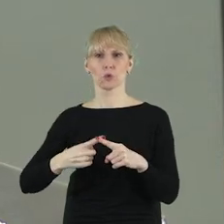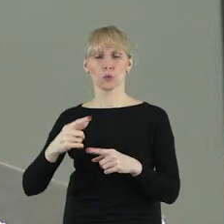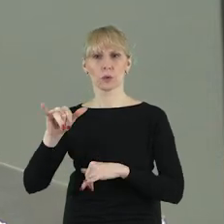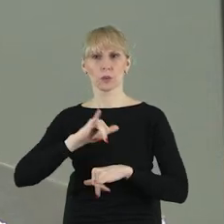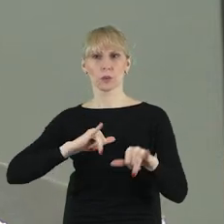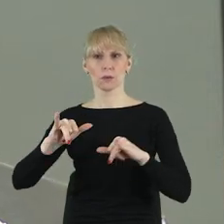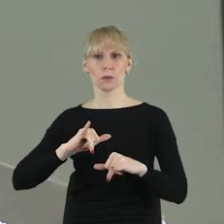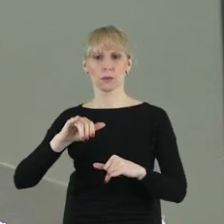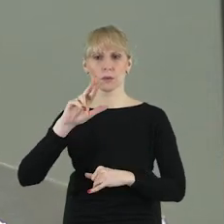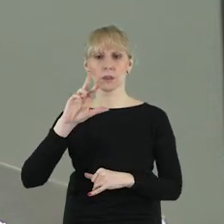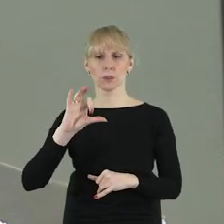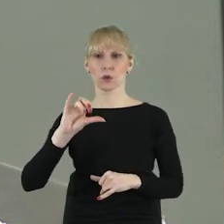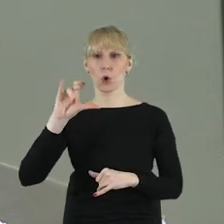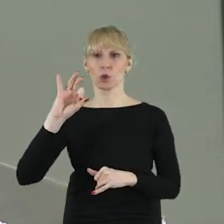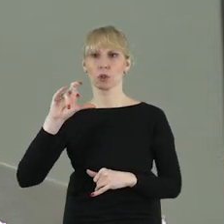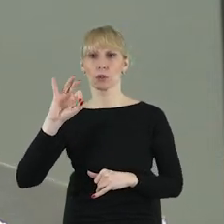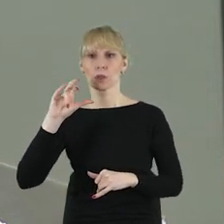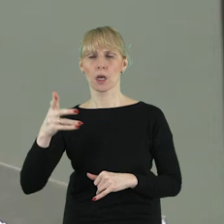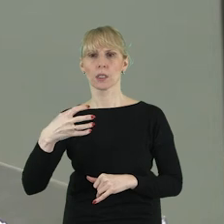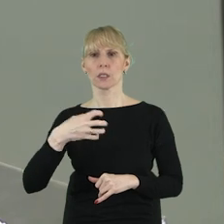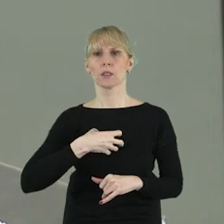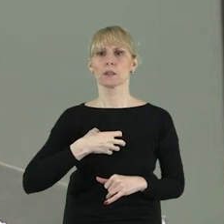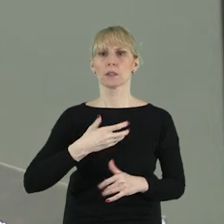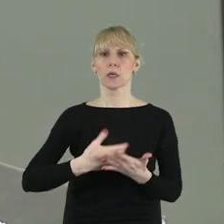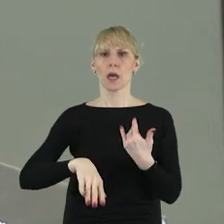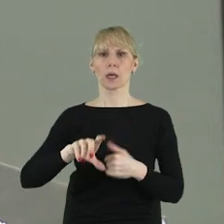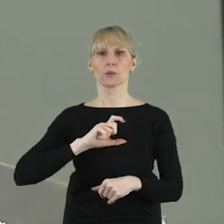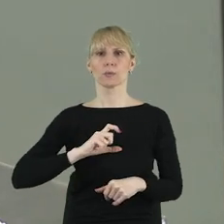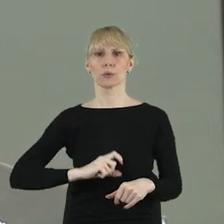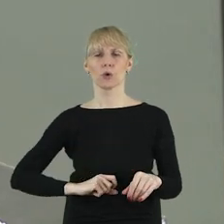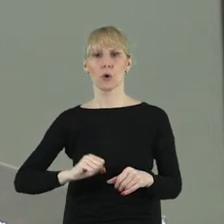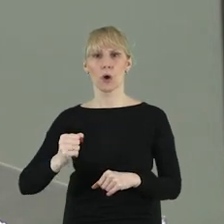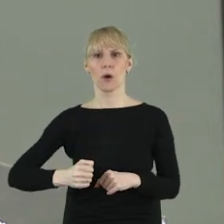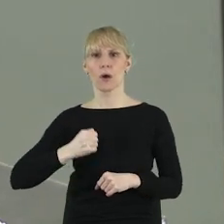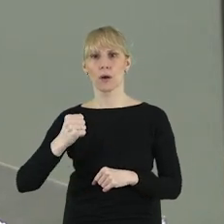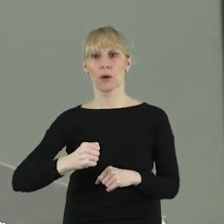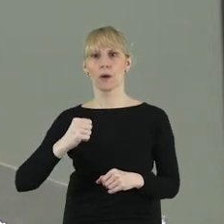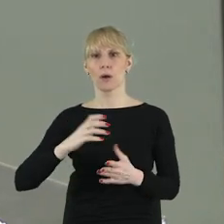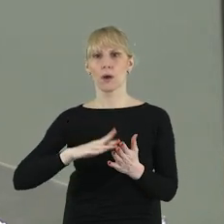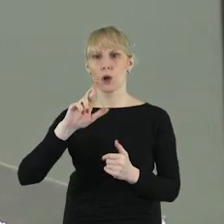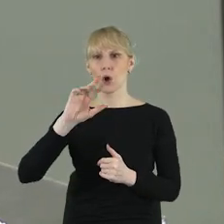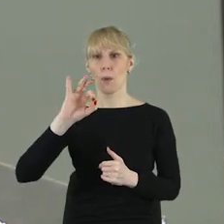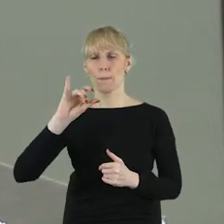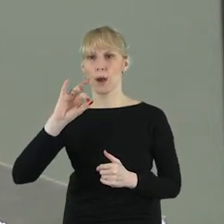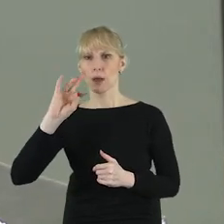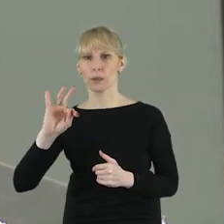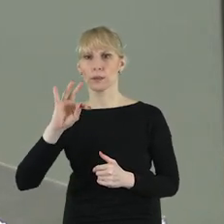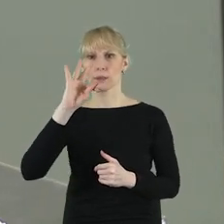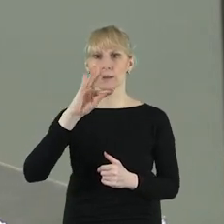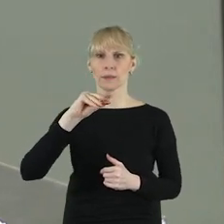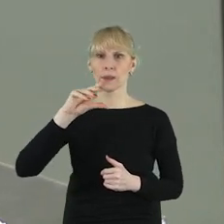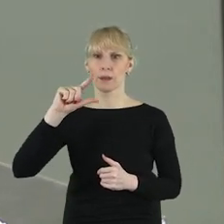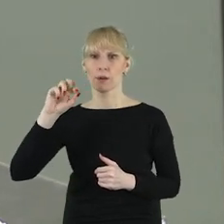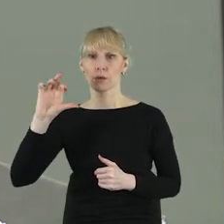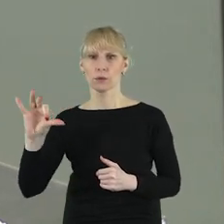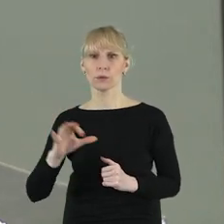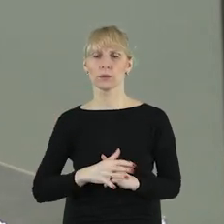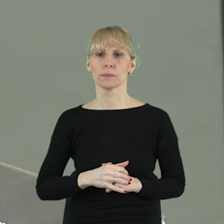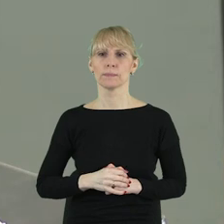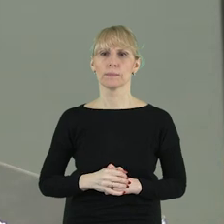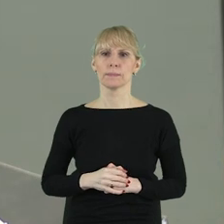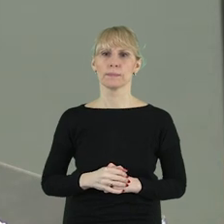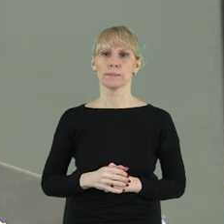zarządu, pan Rafał Skoczylas, dyrektor biura poselskiego, pana posła Roberta Telusa.